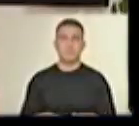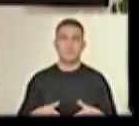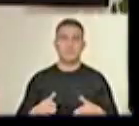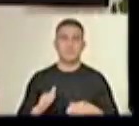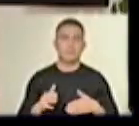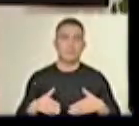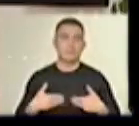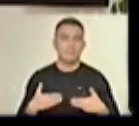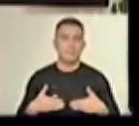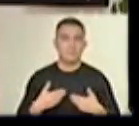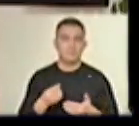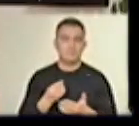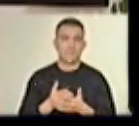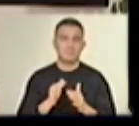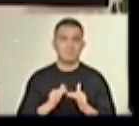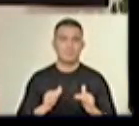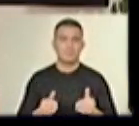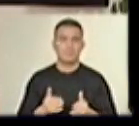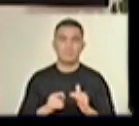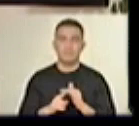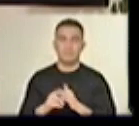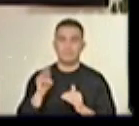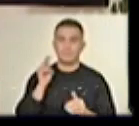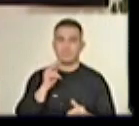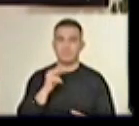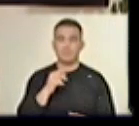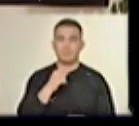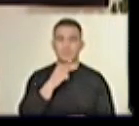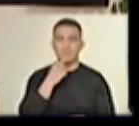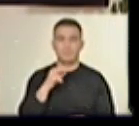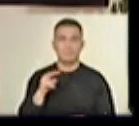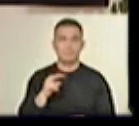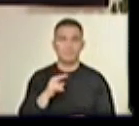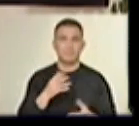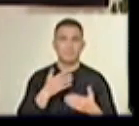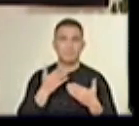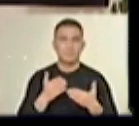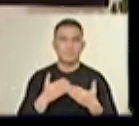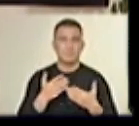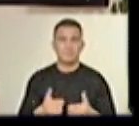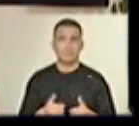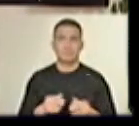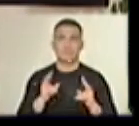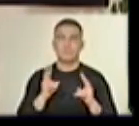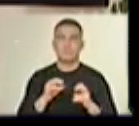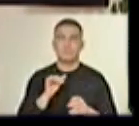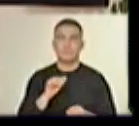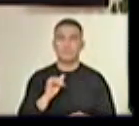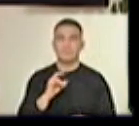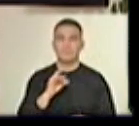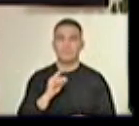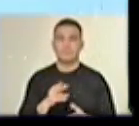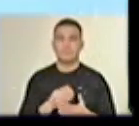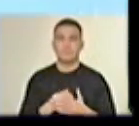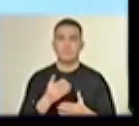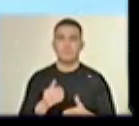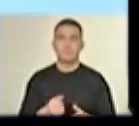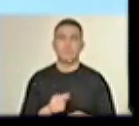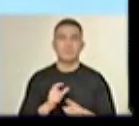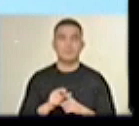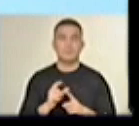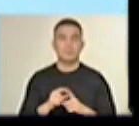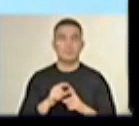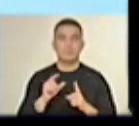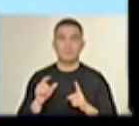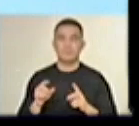Здравствуйте, дорогие ребята! Начинаем урок литературного чтения. И сегодня тема нашего урока – Михаил Михайлович